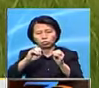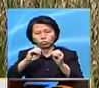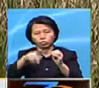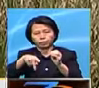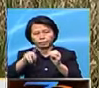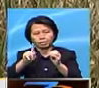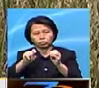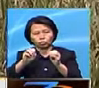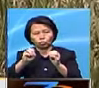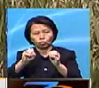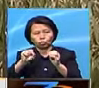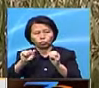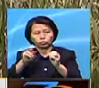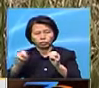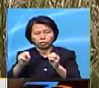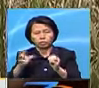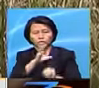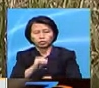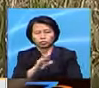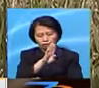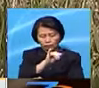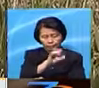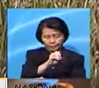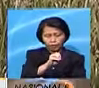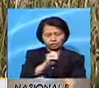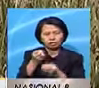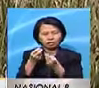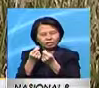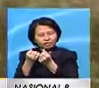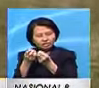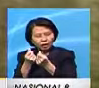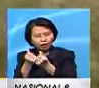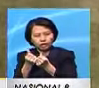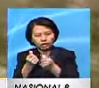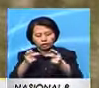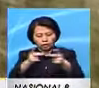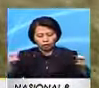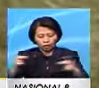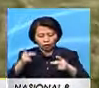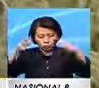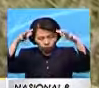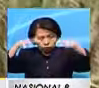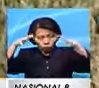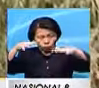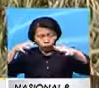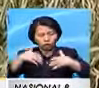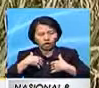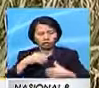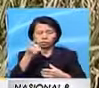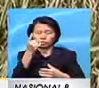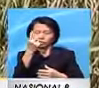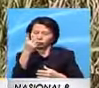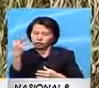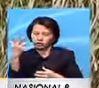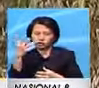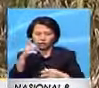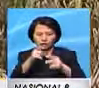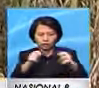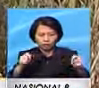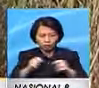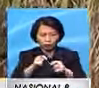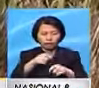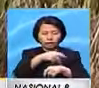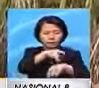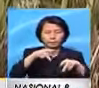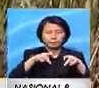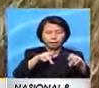Olian dan biobaja C kawasan hujan tanam Ini tah dibangunkan di beberapa lokasi seperti di Parit